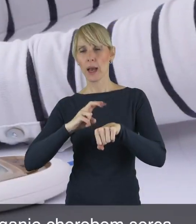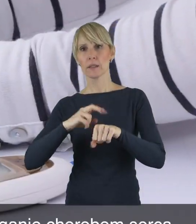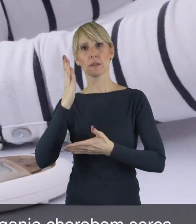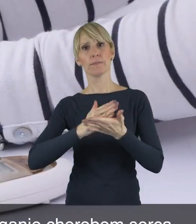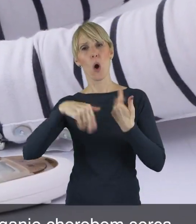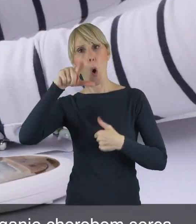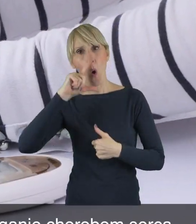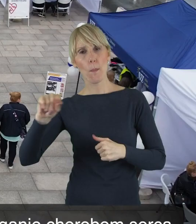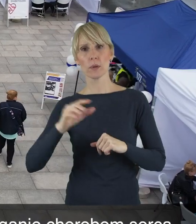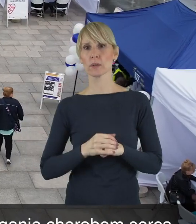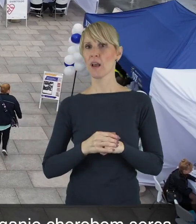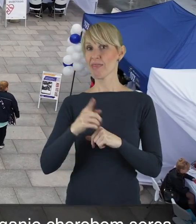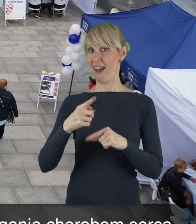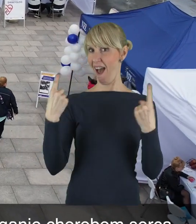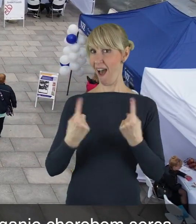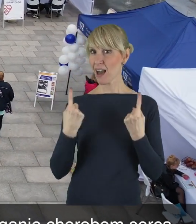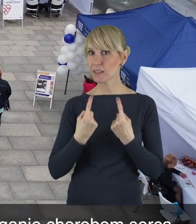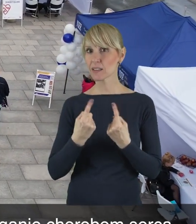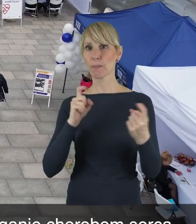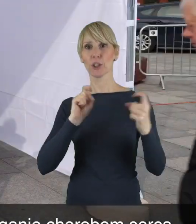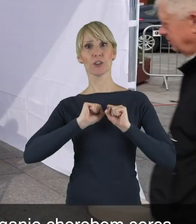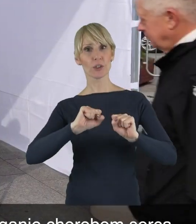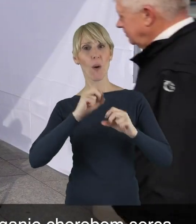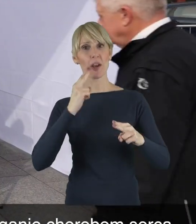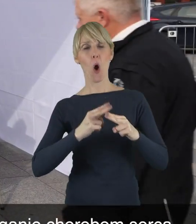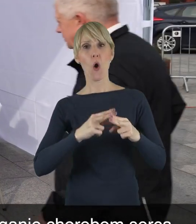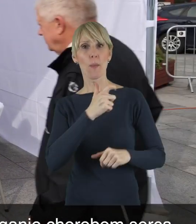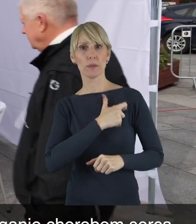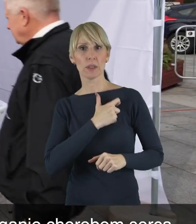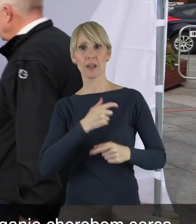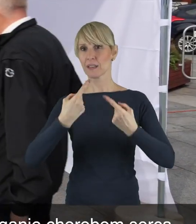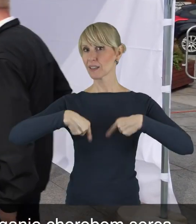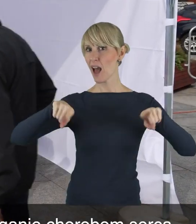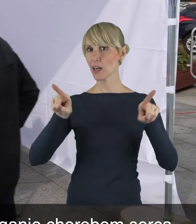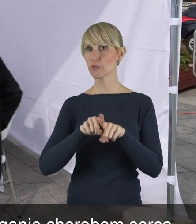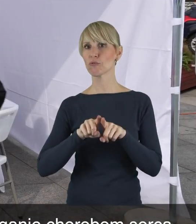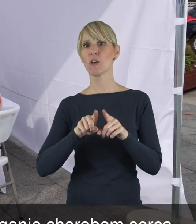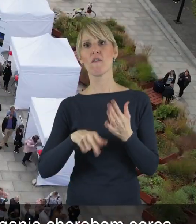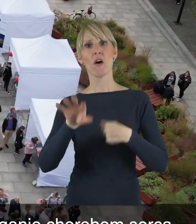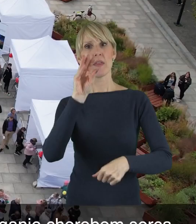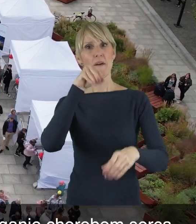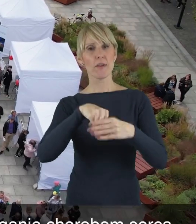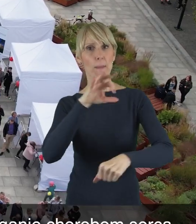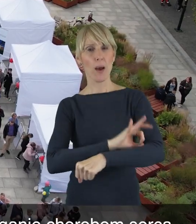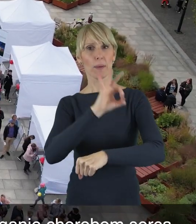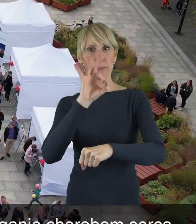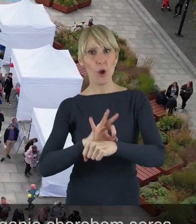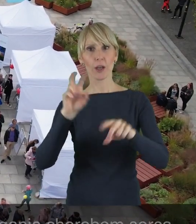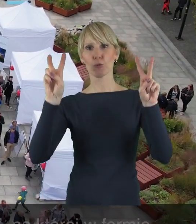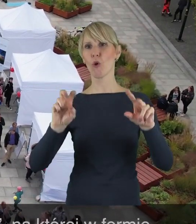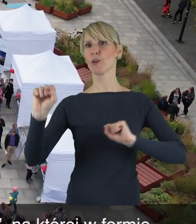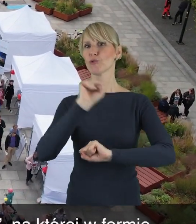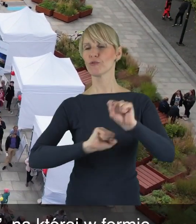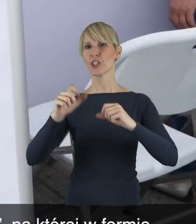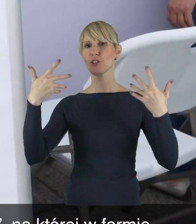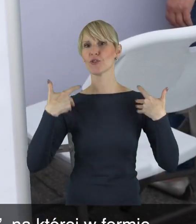Akcja profilaktyczno-edukacyjna, której celem było zapobieganie chorobom serca, została zrealizowana w ramach projektu Ćwicz i żyj zdrowo.